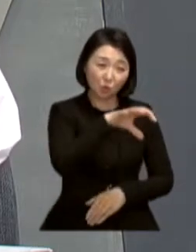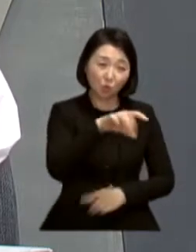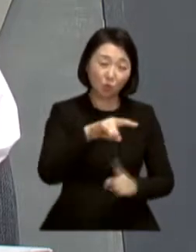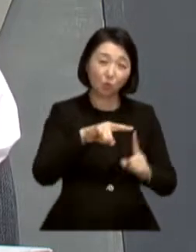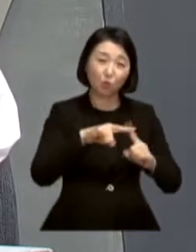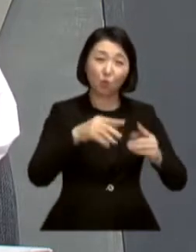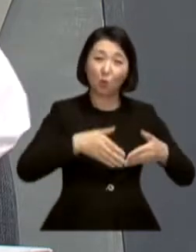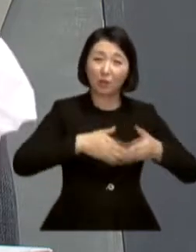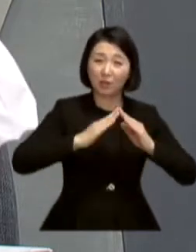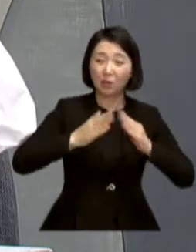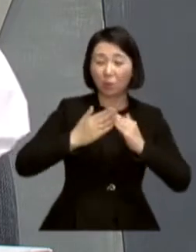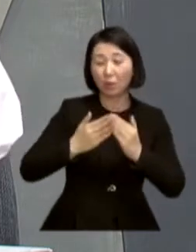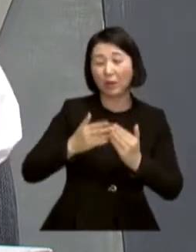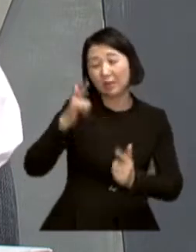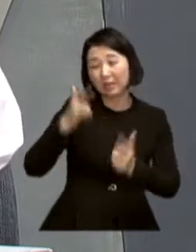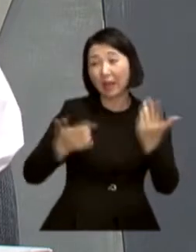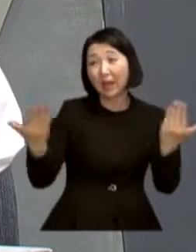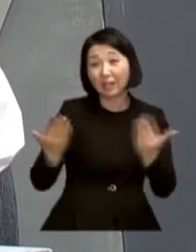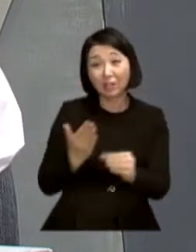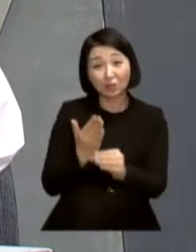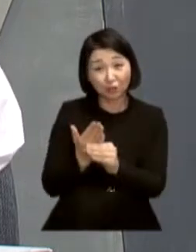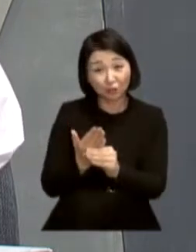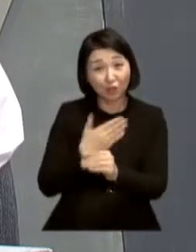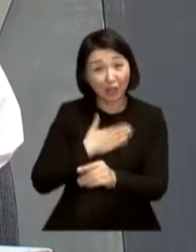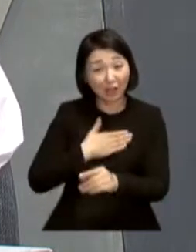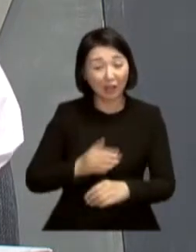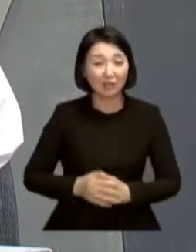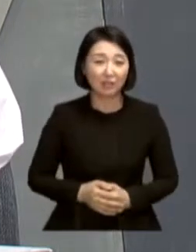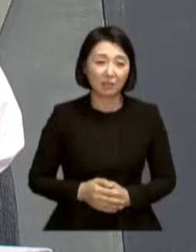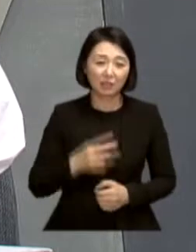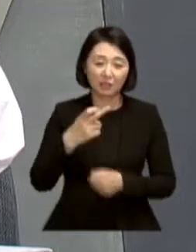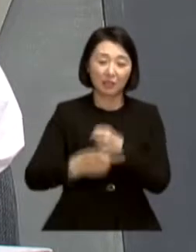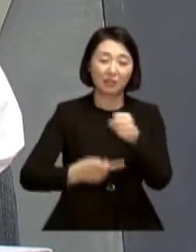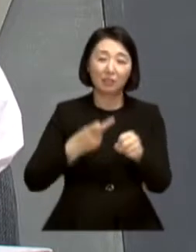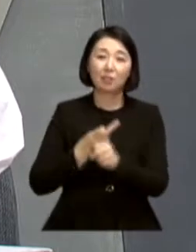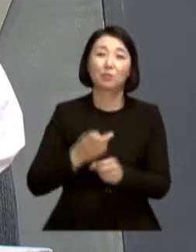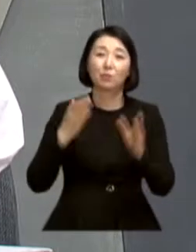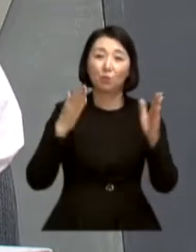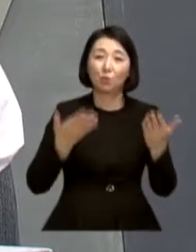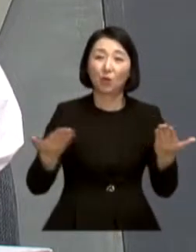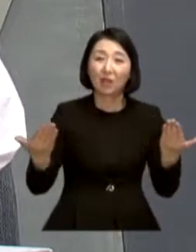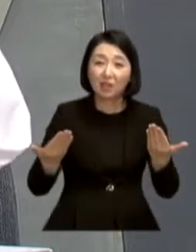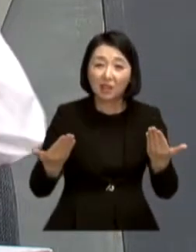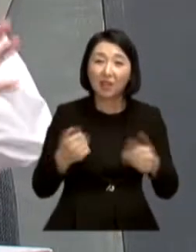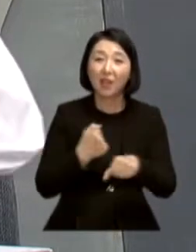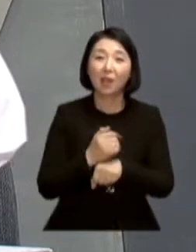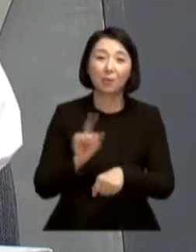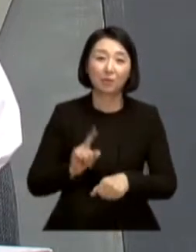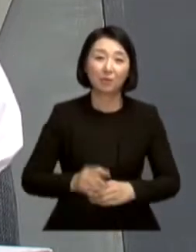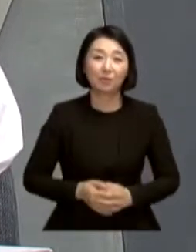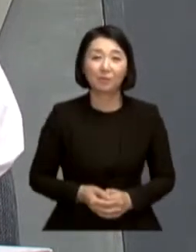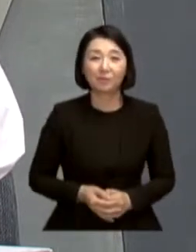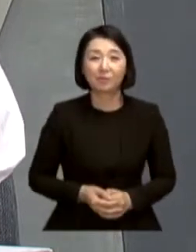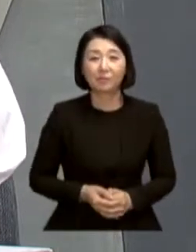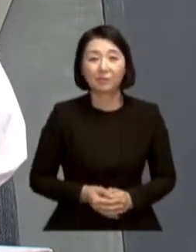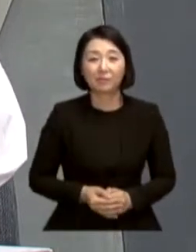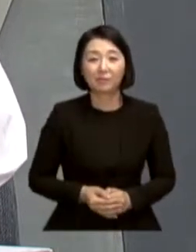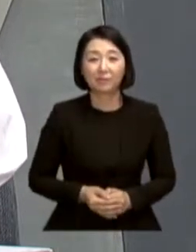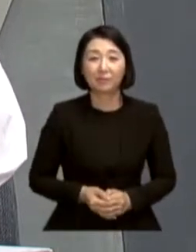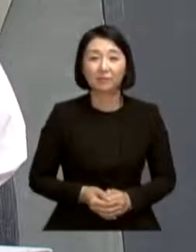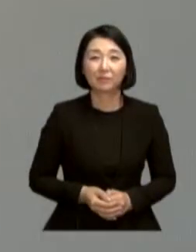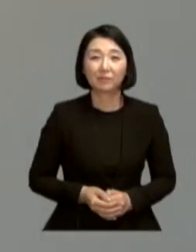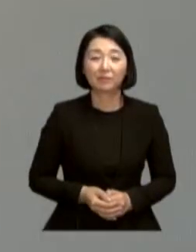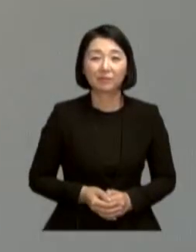다양한 사역들을 하고 계신 걸로 알고 있는데요. 지난 이 12년간 어떤 사역들을 지금 하고 계신가요?